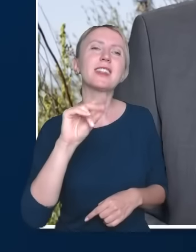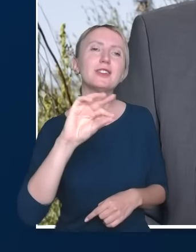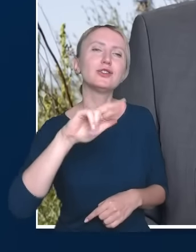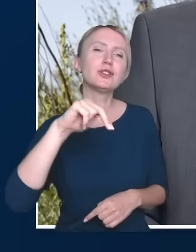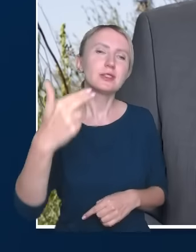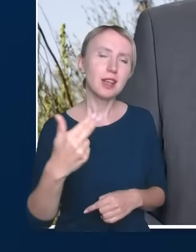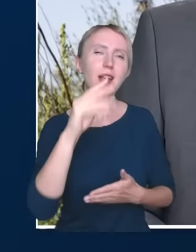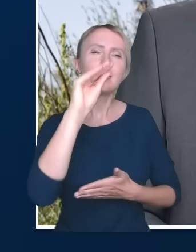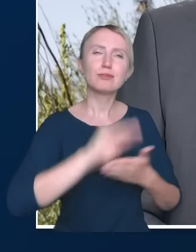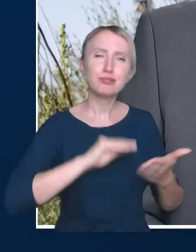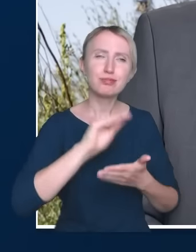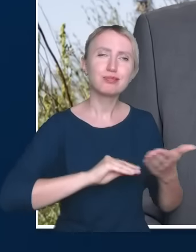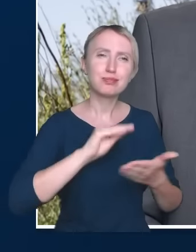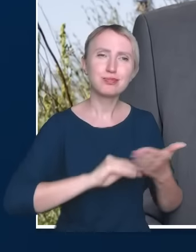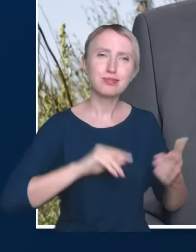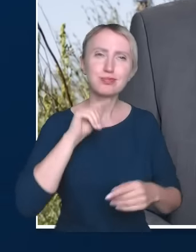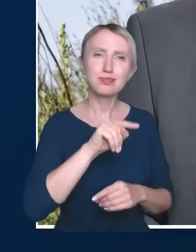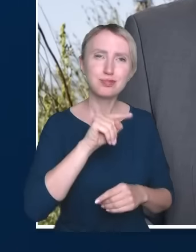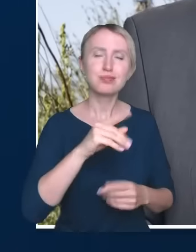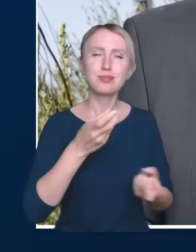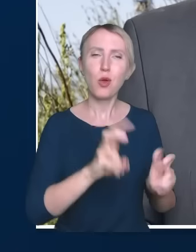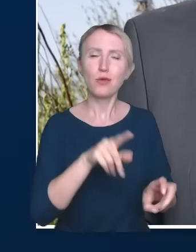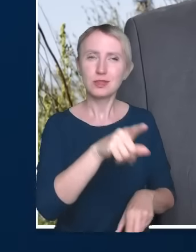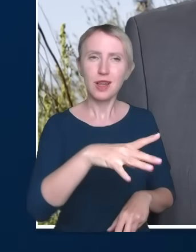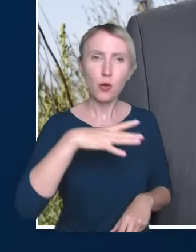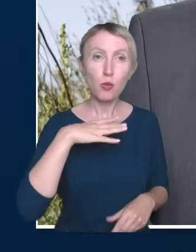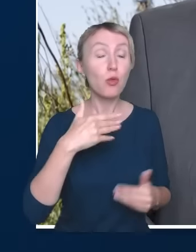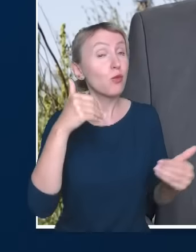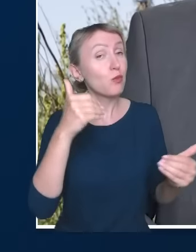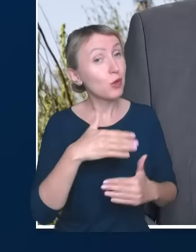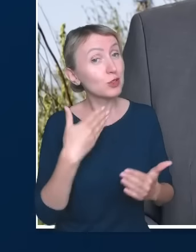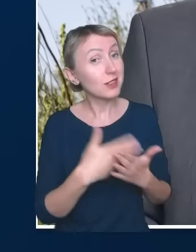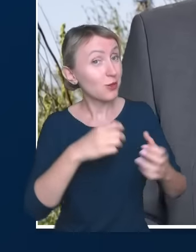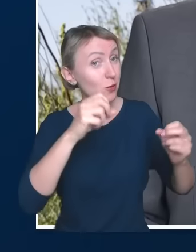Frankensteinie tam właśnie powstała. Może dlatego